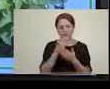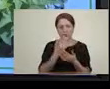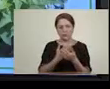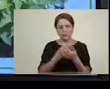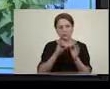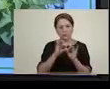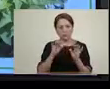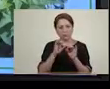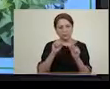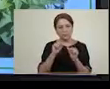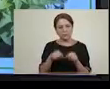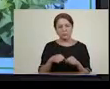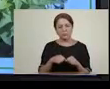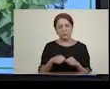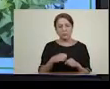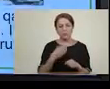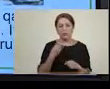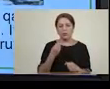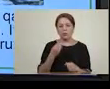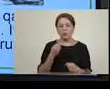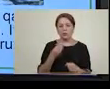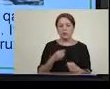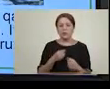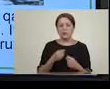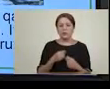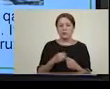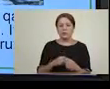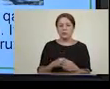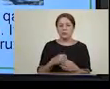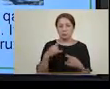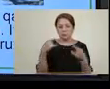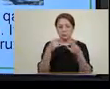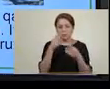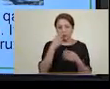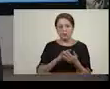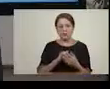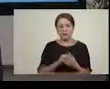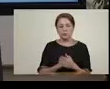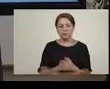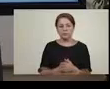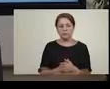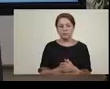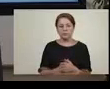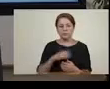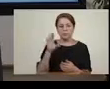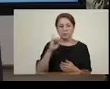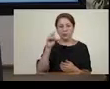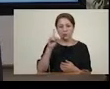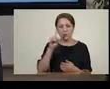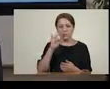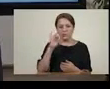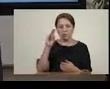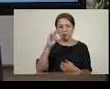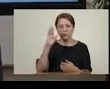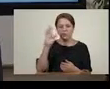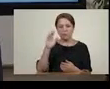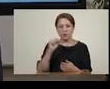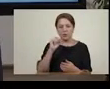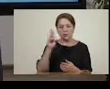Shu o'rinda izin va keruk haqida. Izin va kiryuk